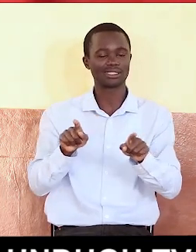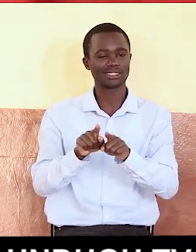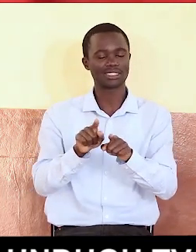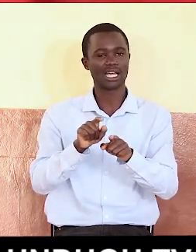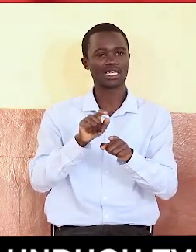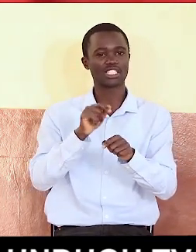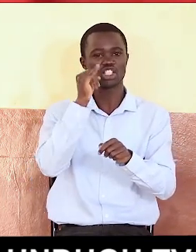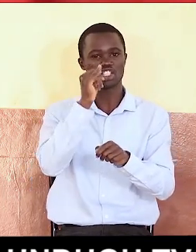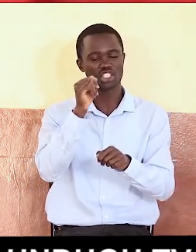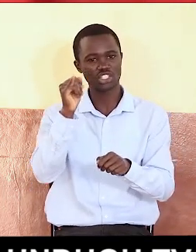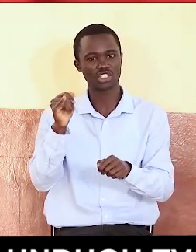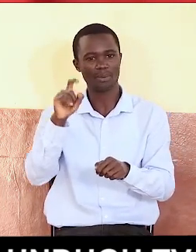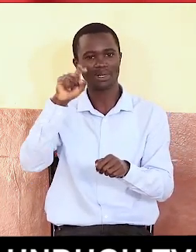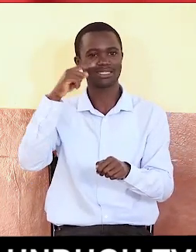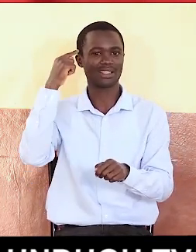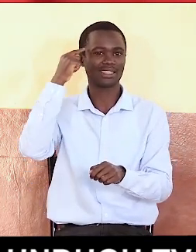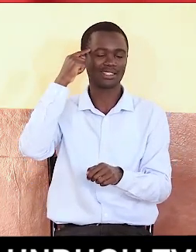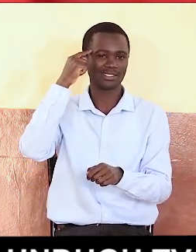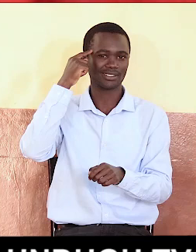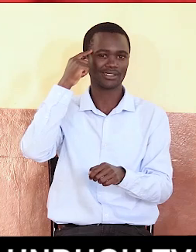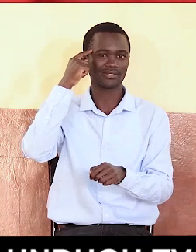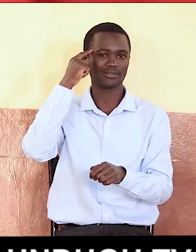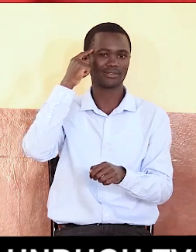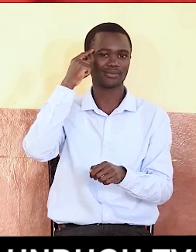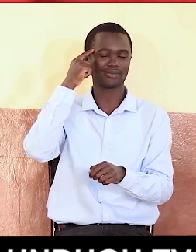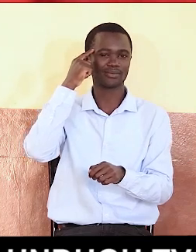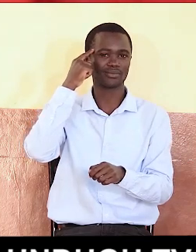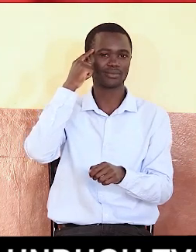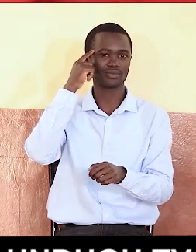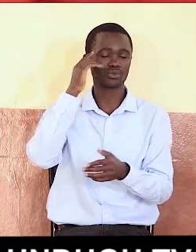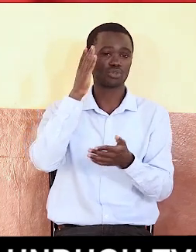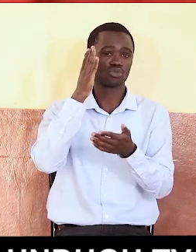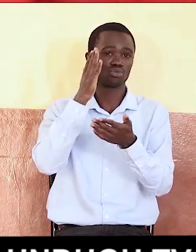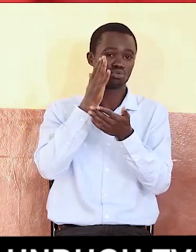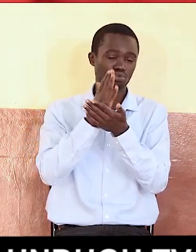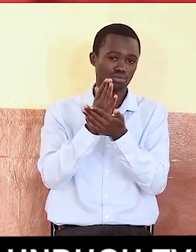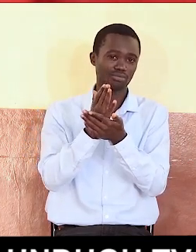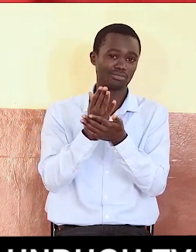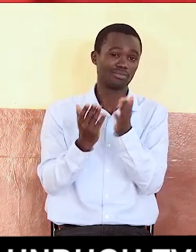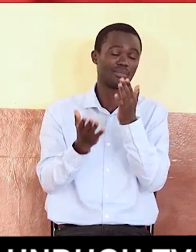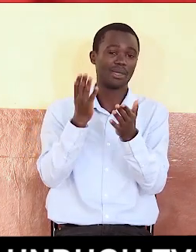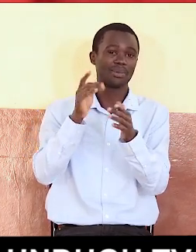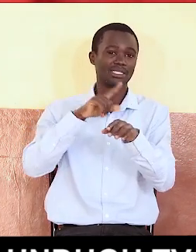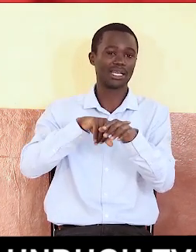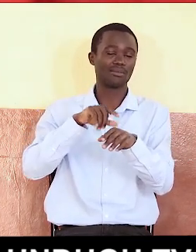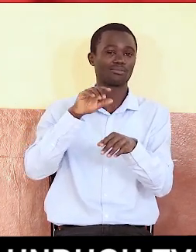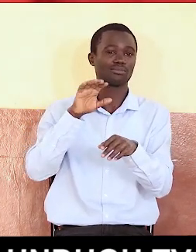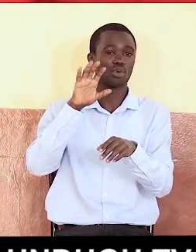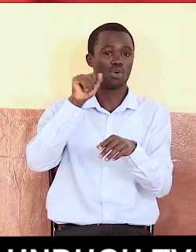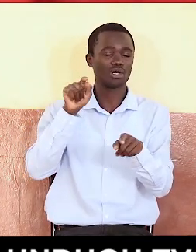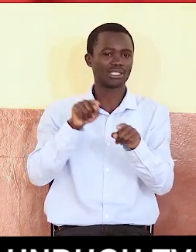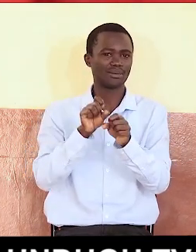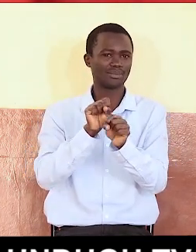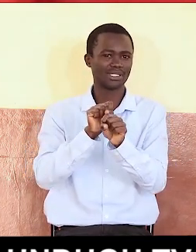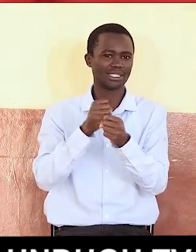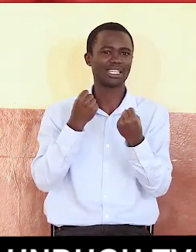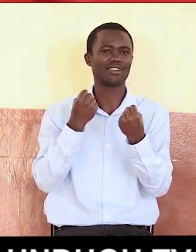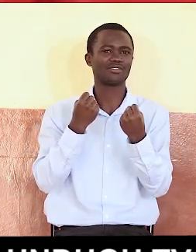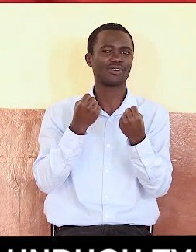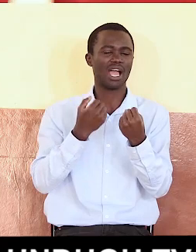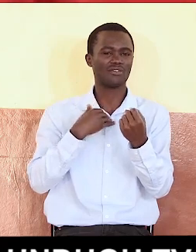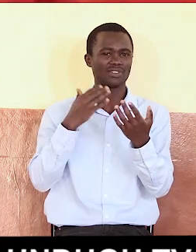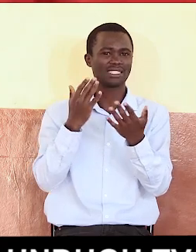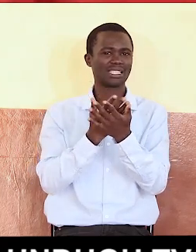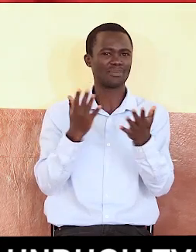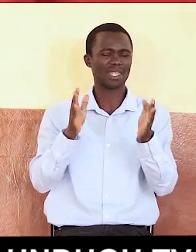wetu lazima afikirie. Ijapokuwa sasa tunapoitwa na tunapookoka, kuna jambo moja la muhimu